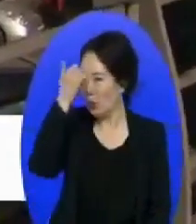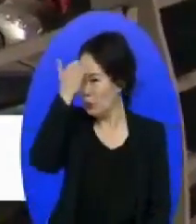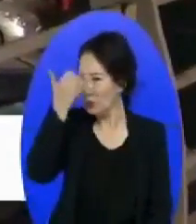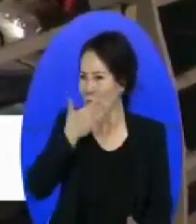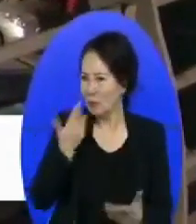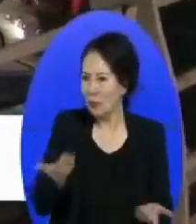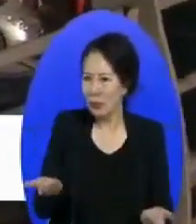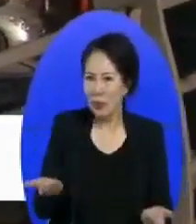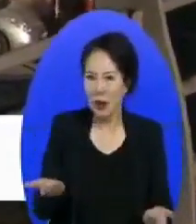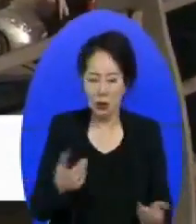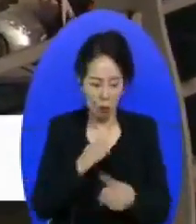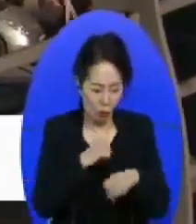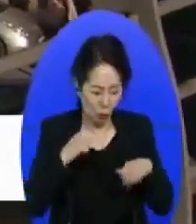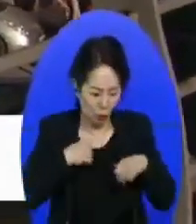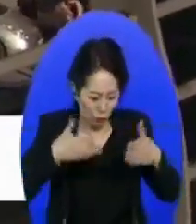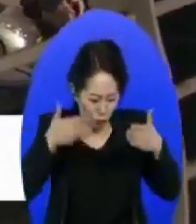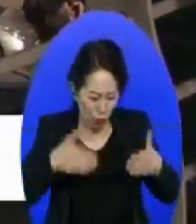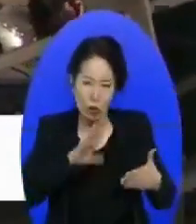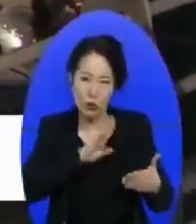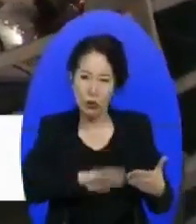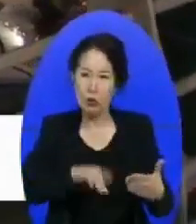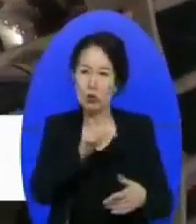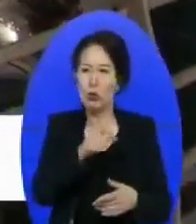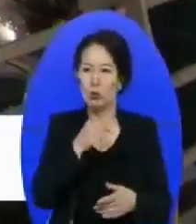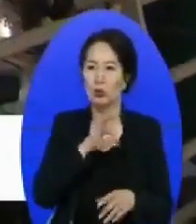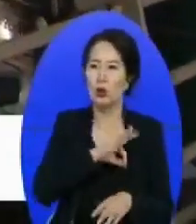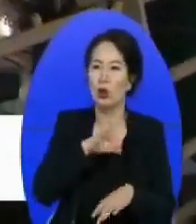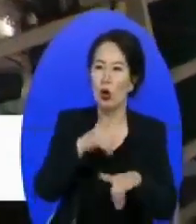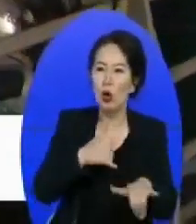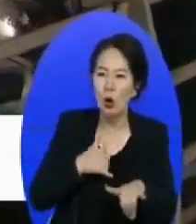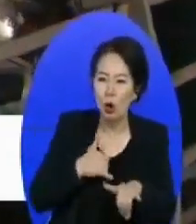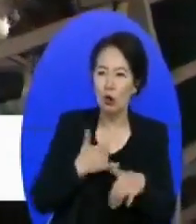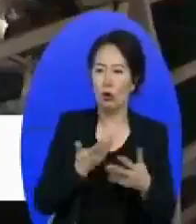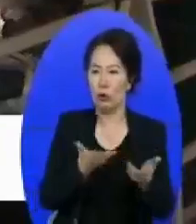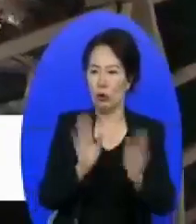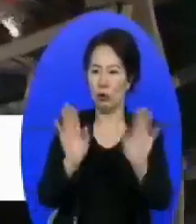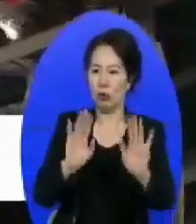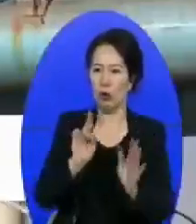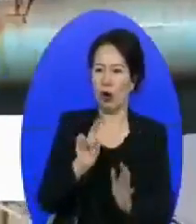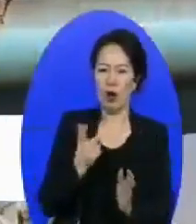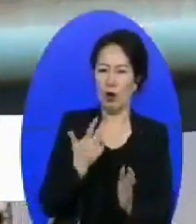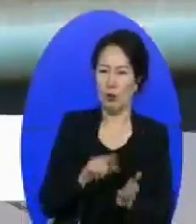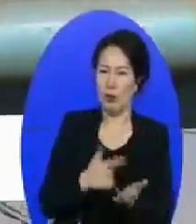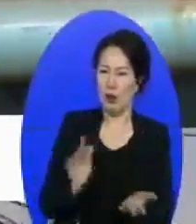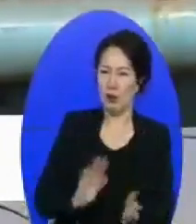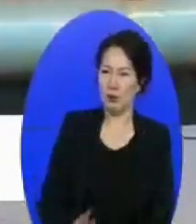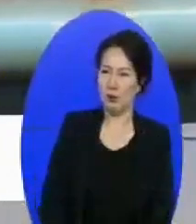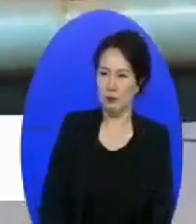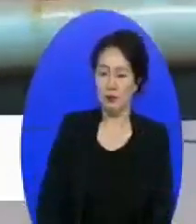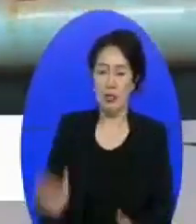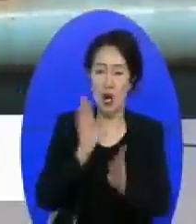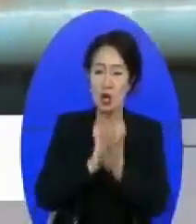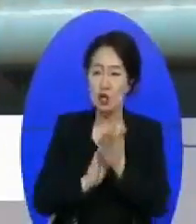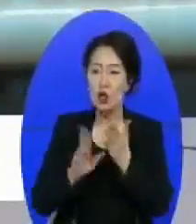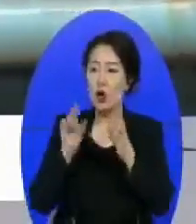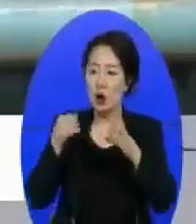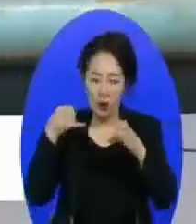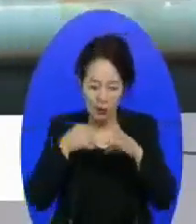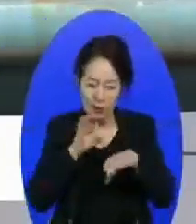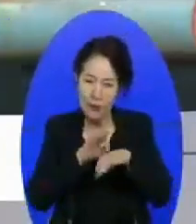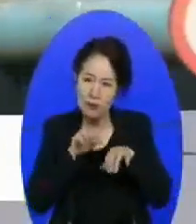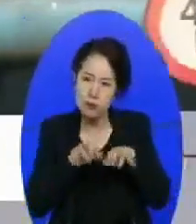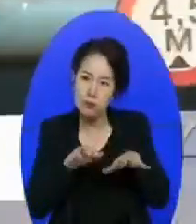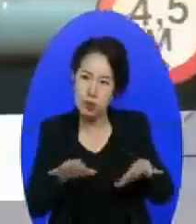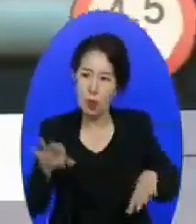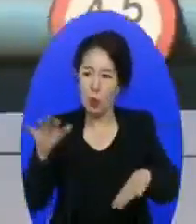ээ. Өөрсдийнханд бол өрөөлийг чохроогоод өөрсдөөгөө чохроогоод хэрэг алга байна шүү дээ. Шин төрлийн коронавирусын